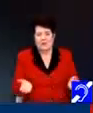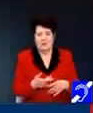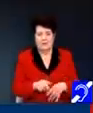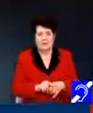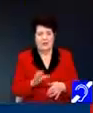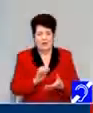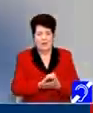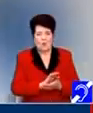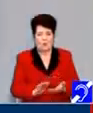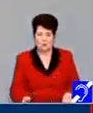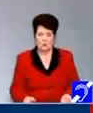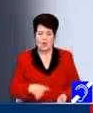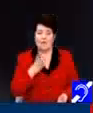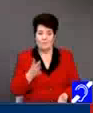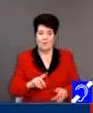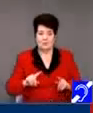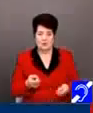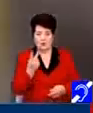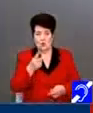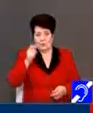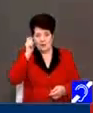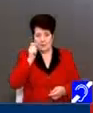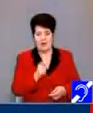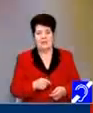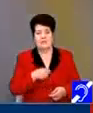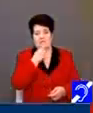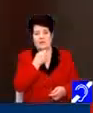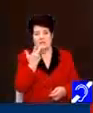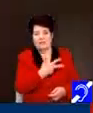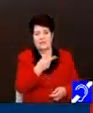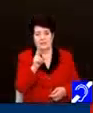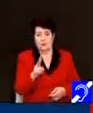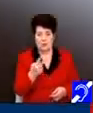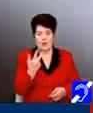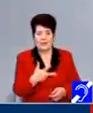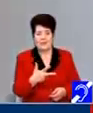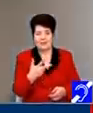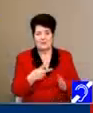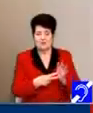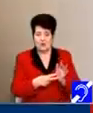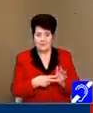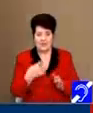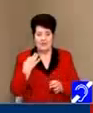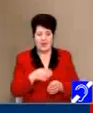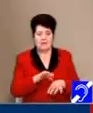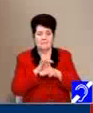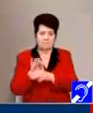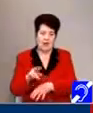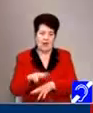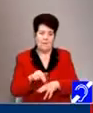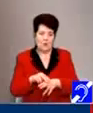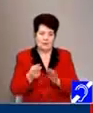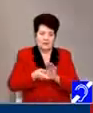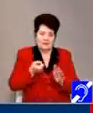lichid necunoscut. Au fost reținuți doi bărbați cu vârste cuprinse între 32 și 37 de ani, care au fost duși la poliție pentru